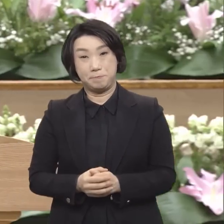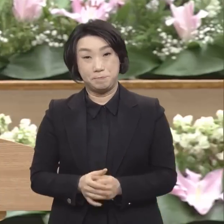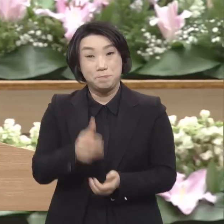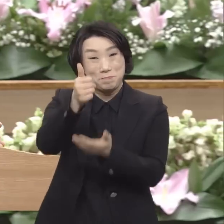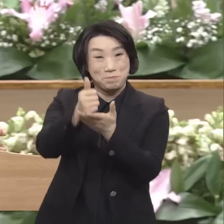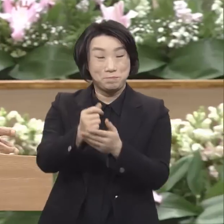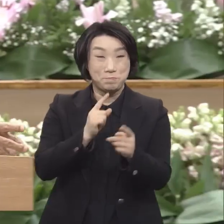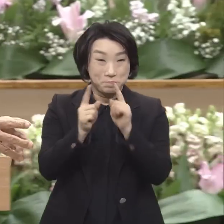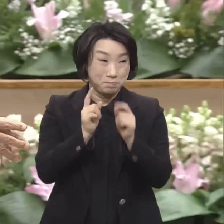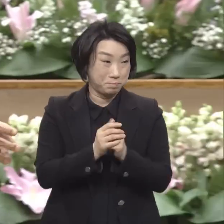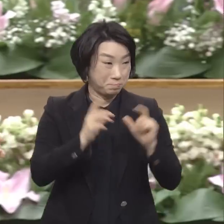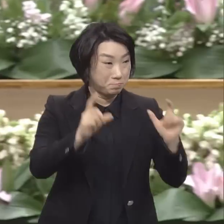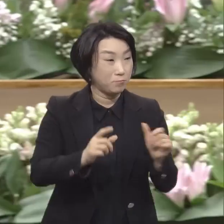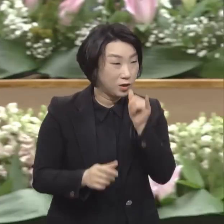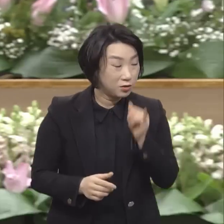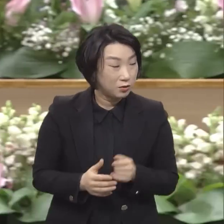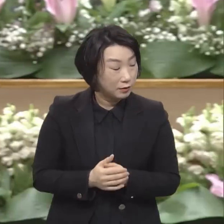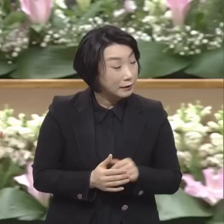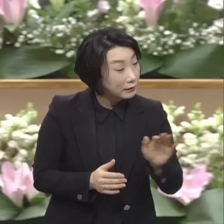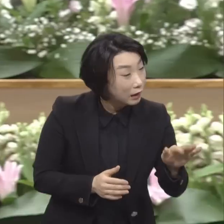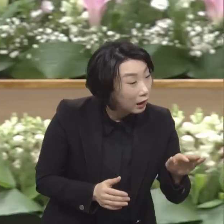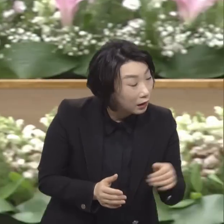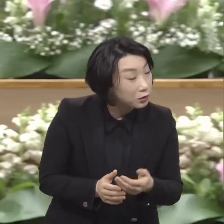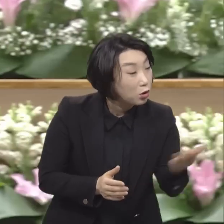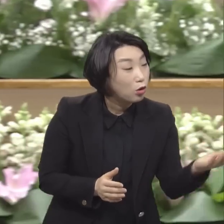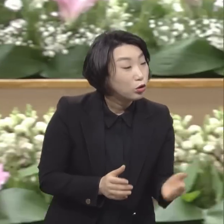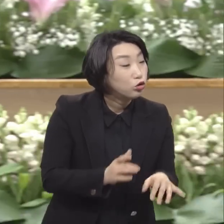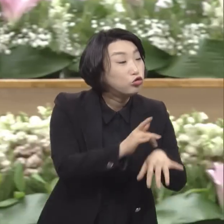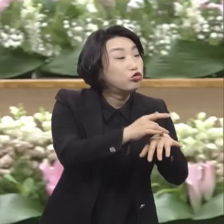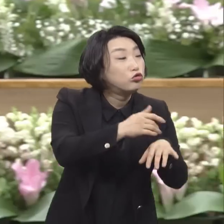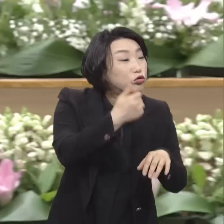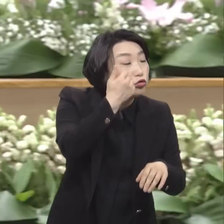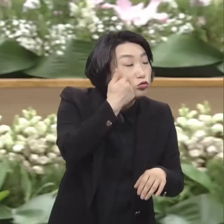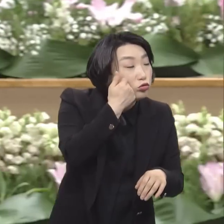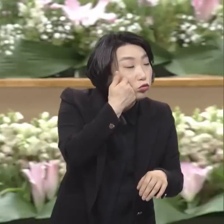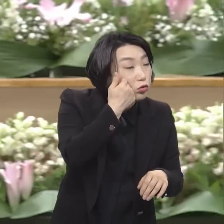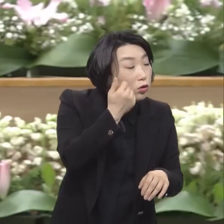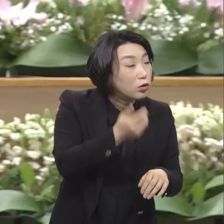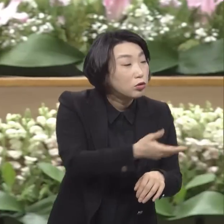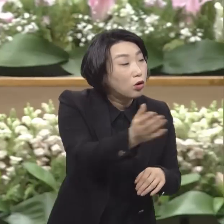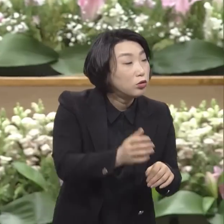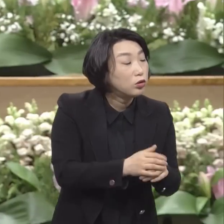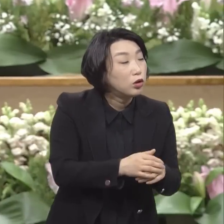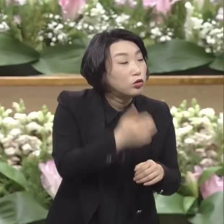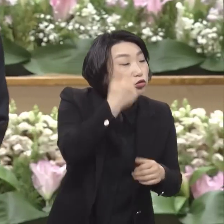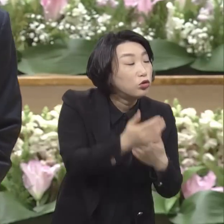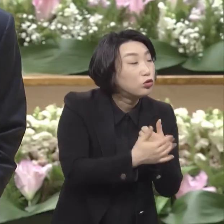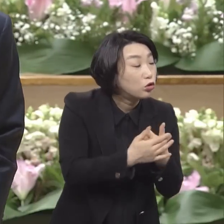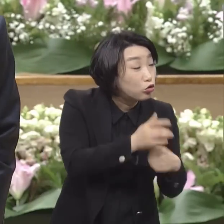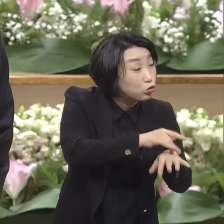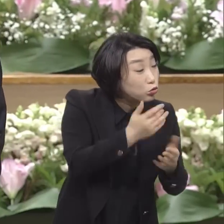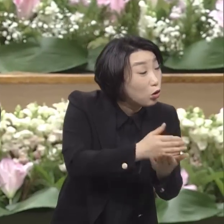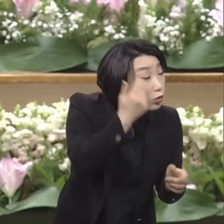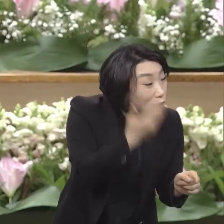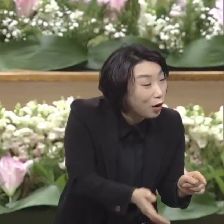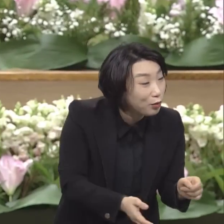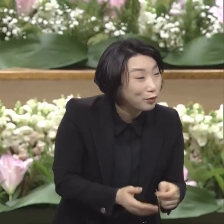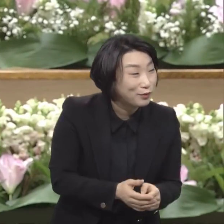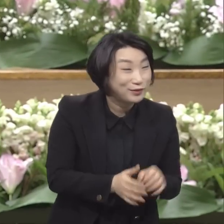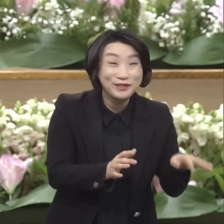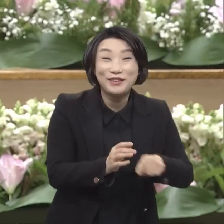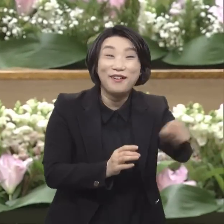주님이 또 뭐라고 하시느냐? 야, 너희는 누구를 힘입어 귀신을 쫓아내느냐? 그들이 귀신을